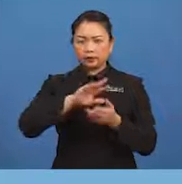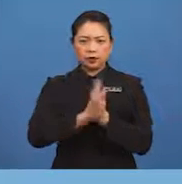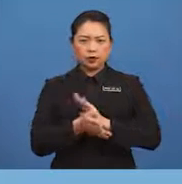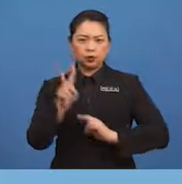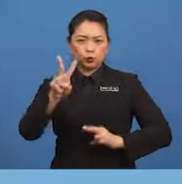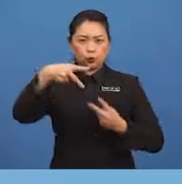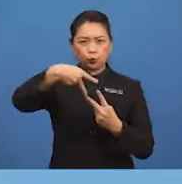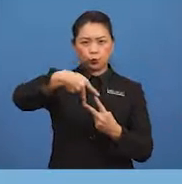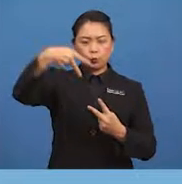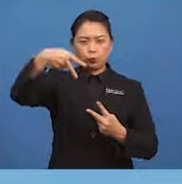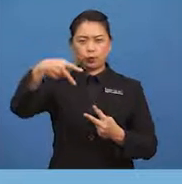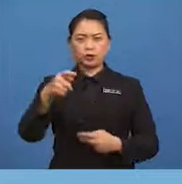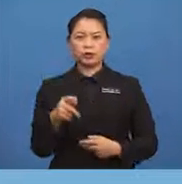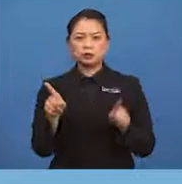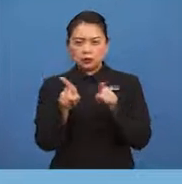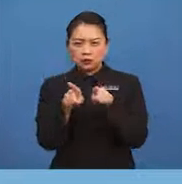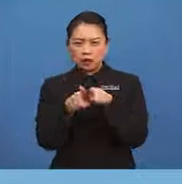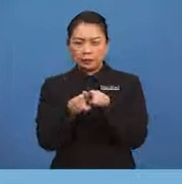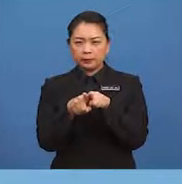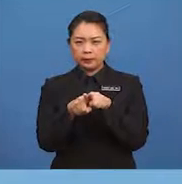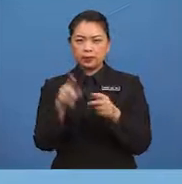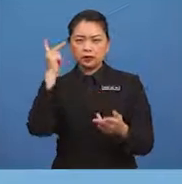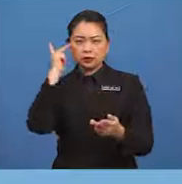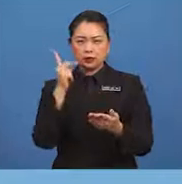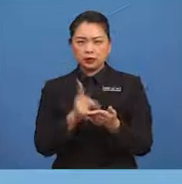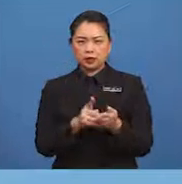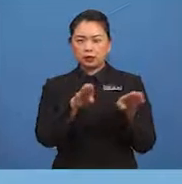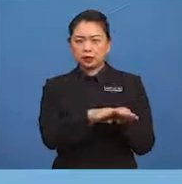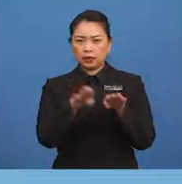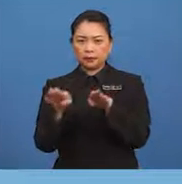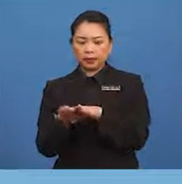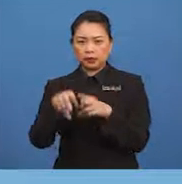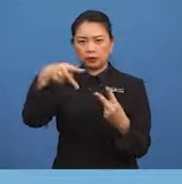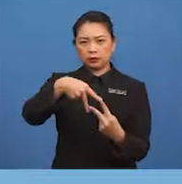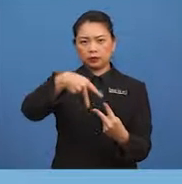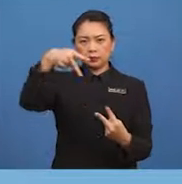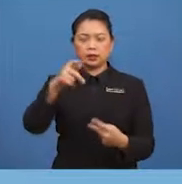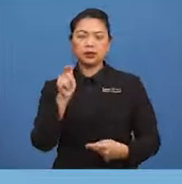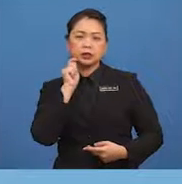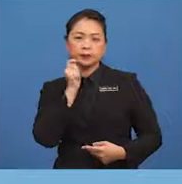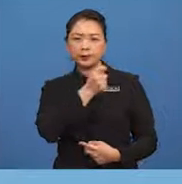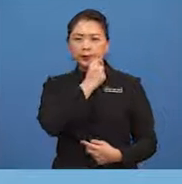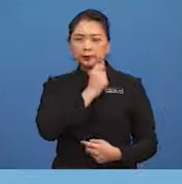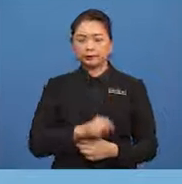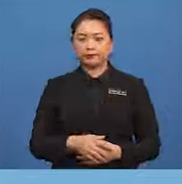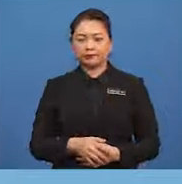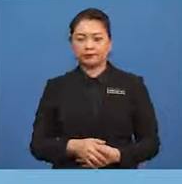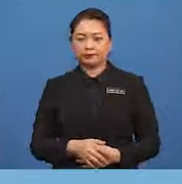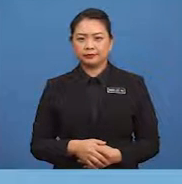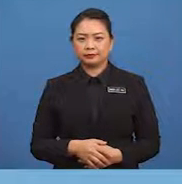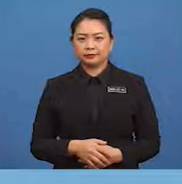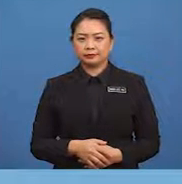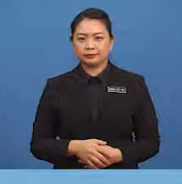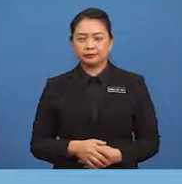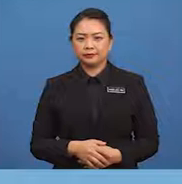dua kromatid seiras yang dikenali sebagai kromatid kembar.